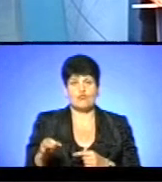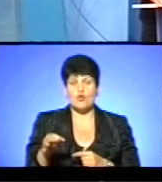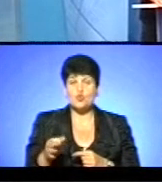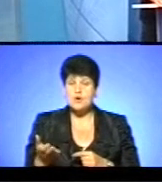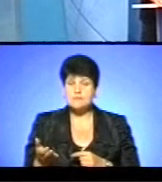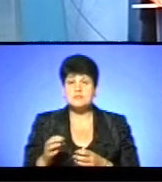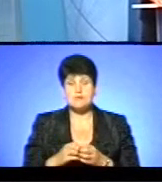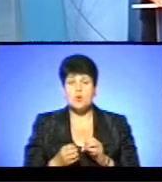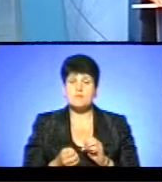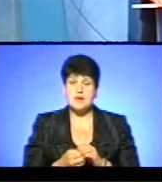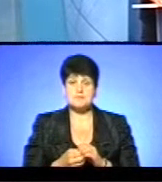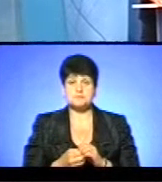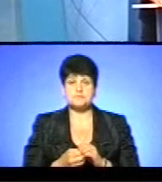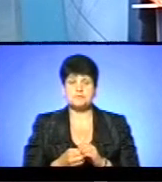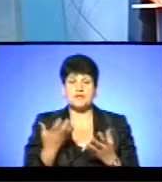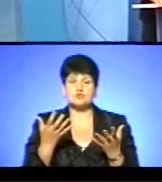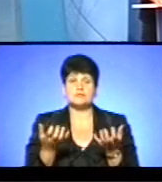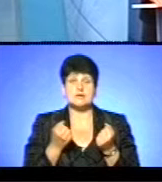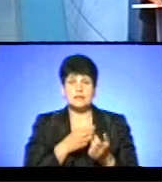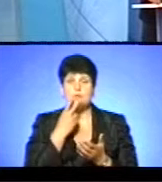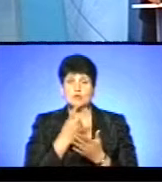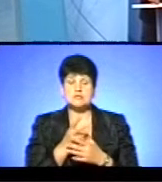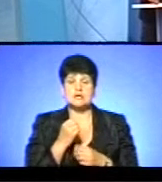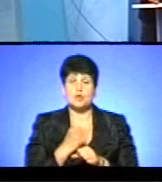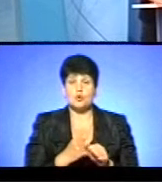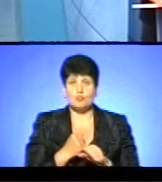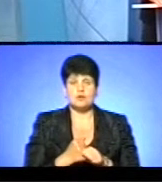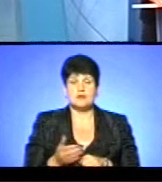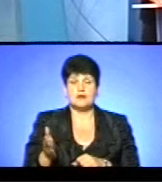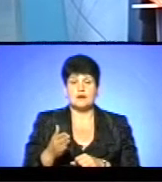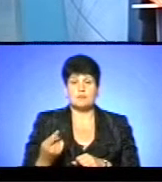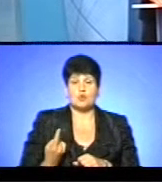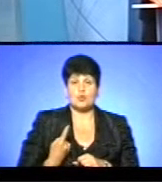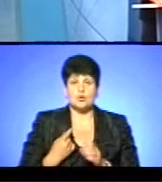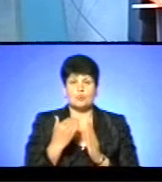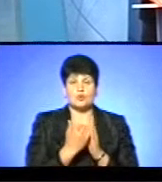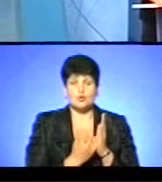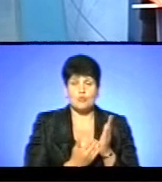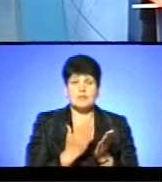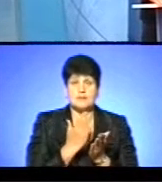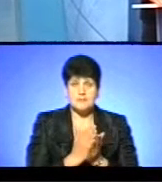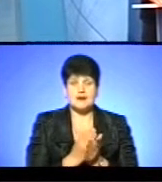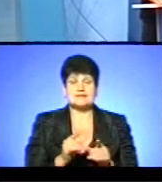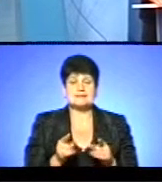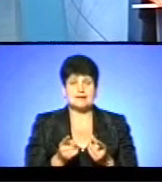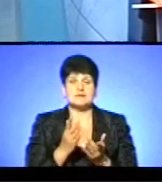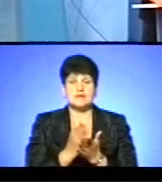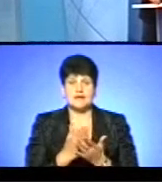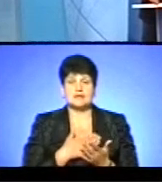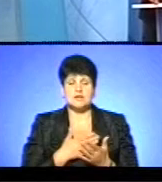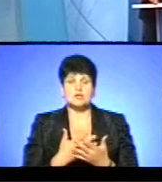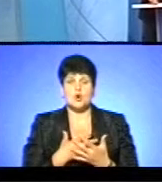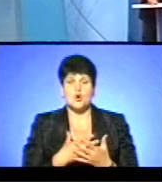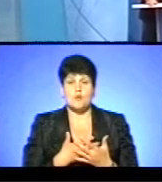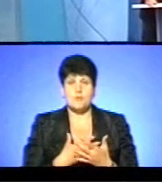Ну, проблема. Якщо взяти показники роботи, рибохорона, ну, рибний патруль, протоколи має, затримання є. Наше громадське об'єднання, в